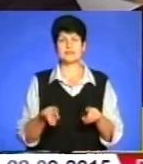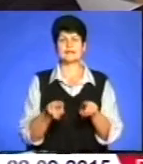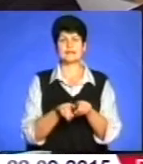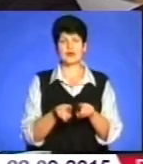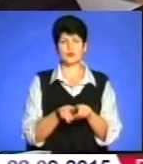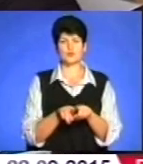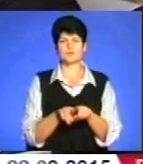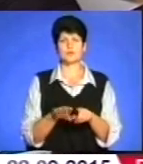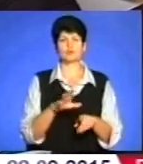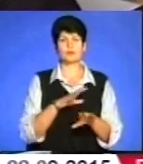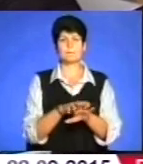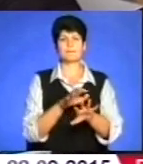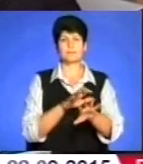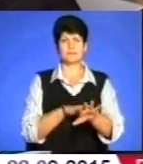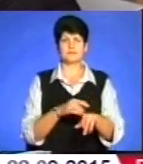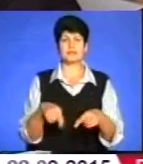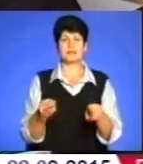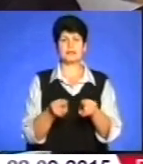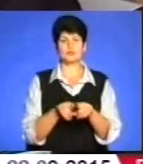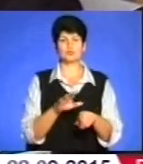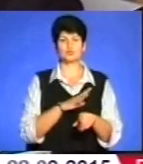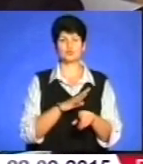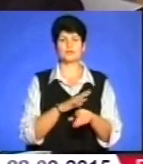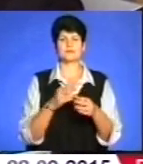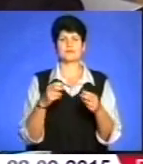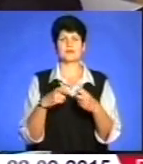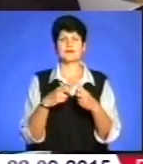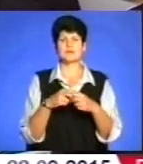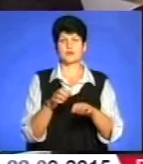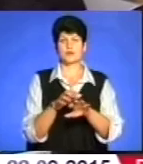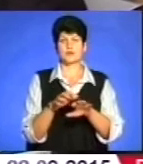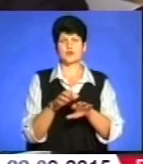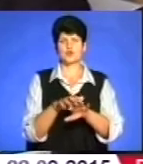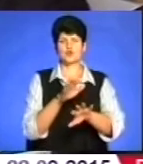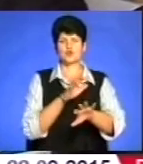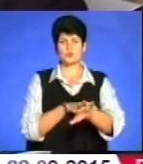були берці, так само ж резинові чоботи, вже потреби пішли,